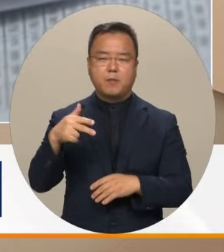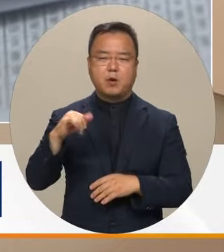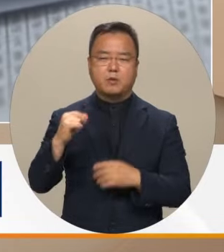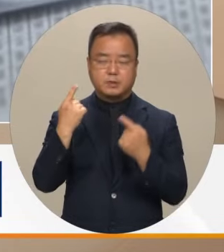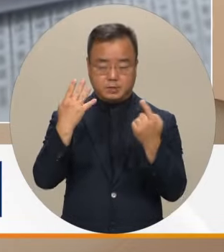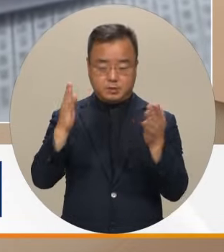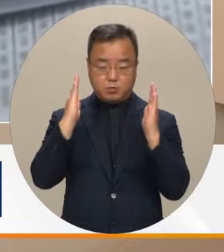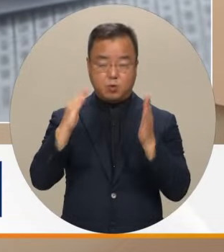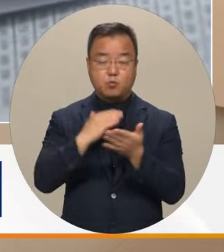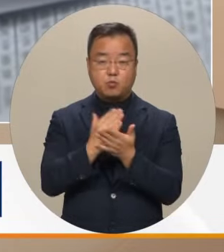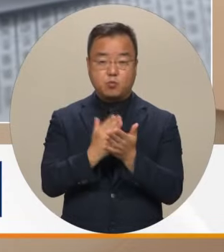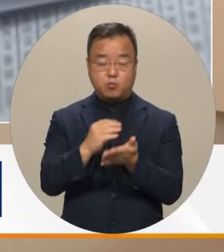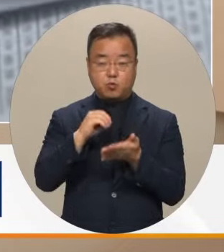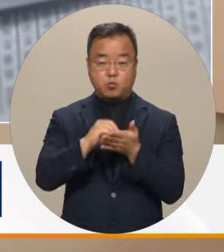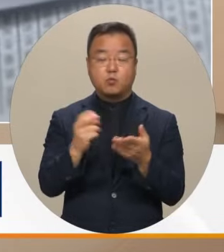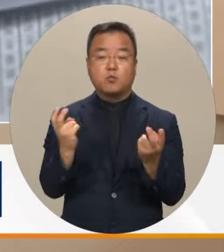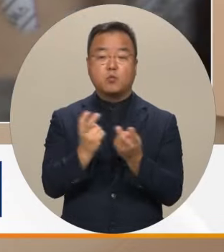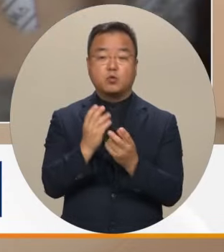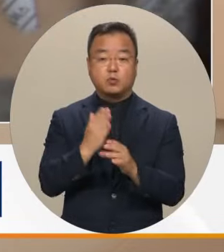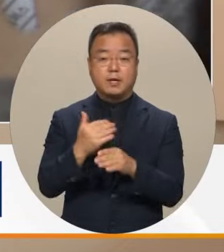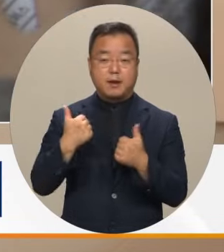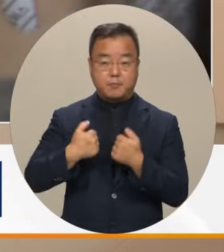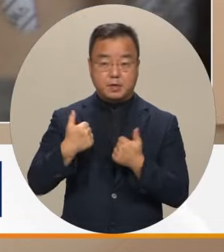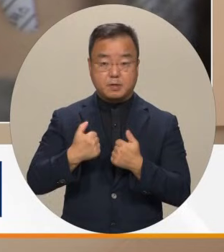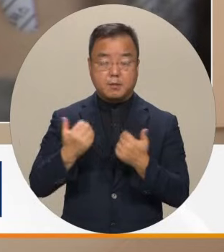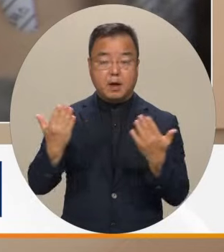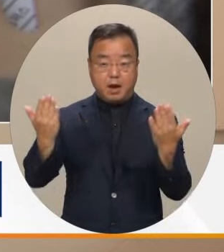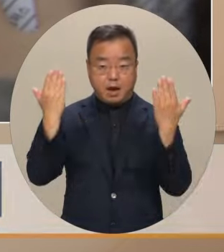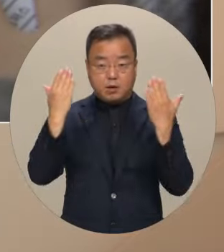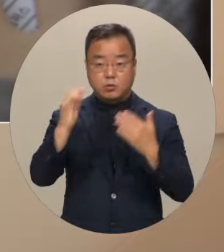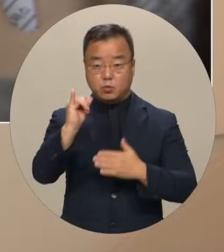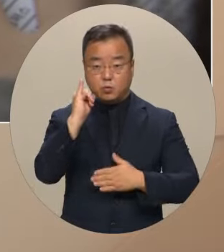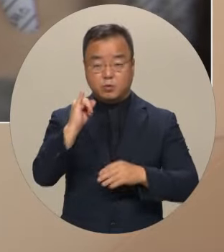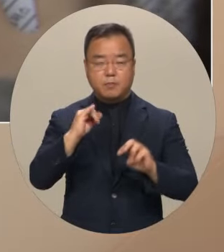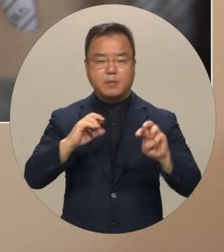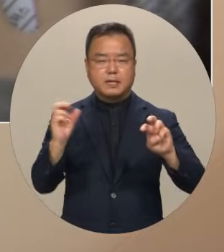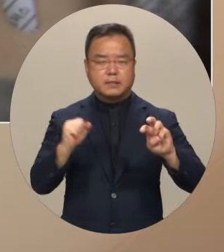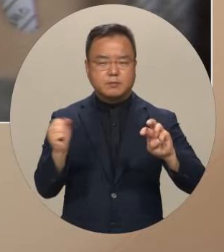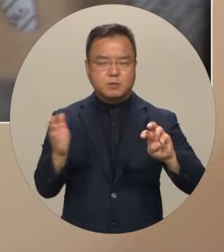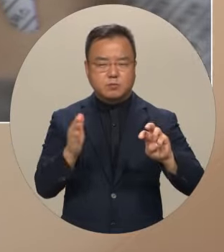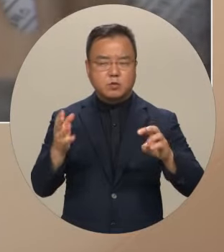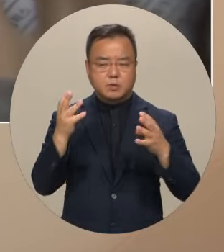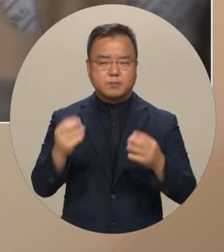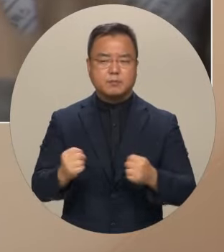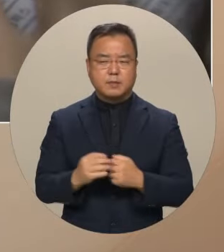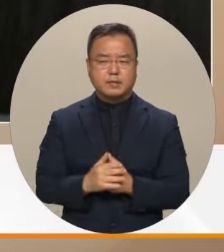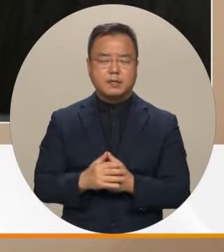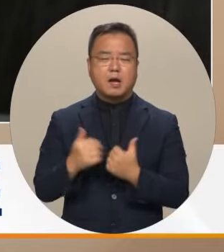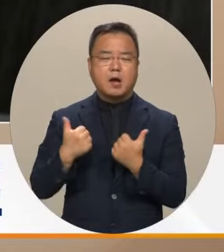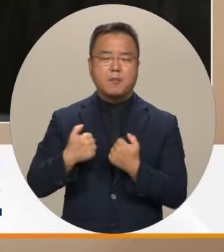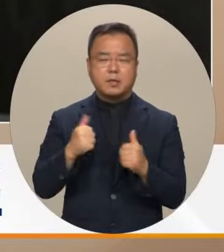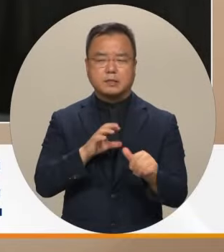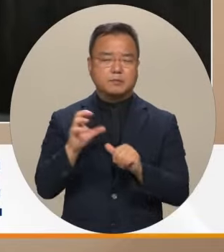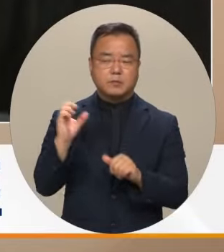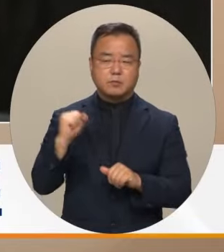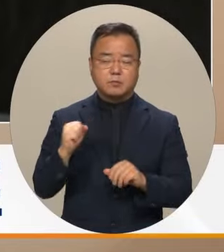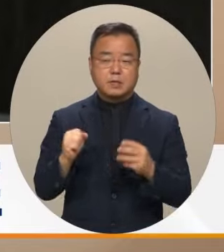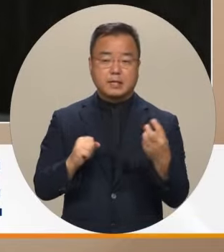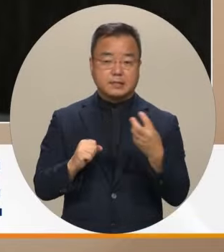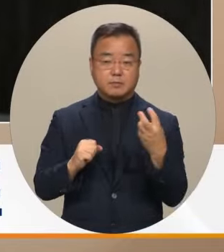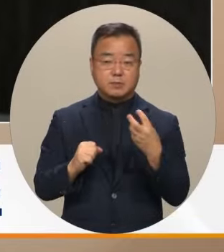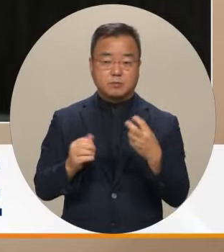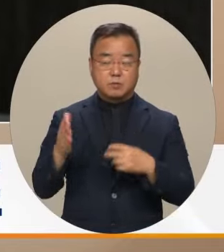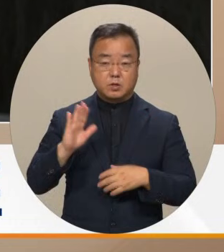전형이며 면접을 실시하는 대학들도 있고요 보통은 30% 가장 많거든요 면접 반영 비율은 그런데